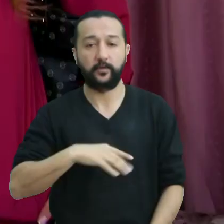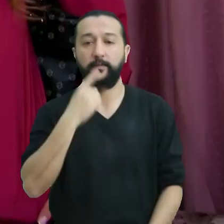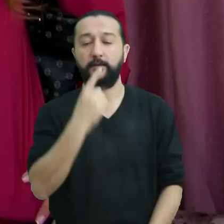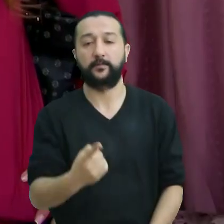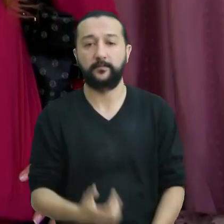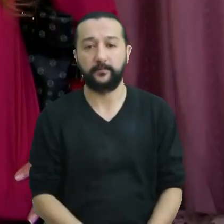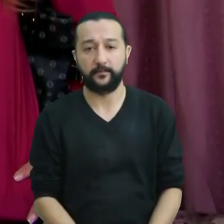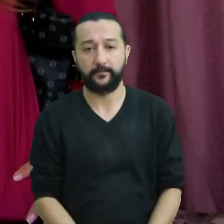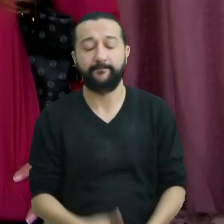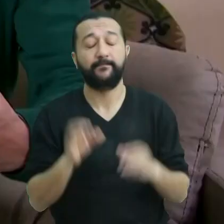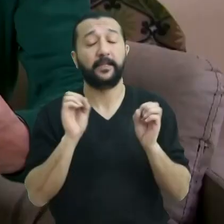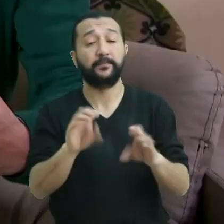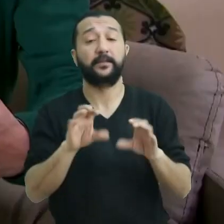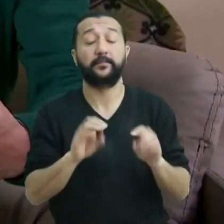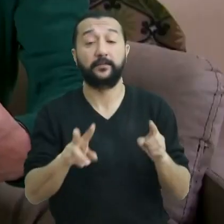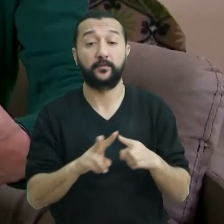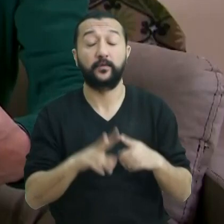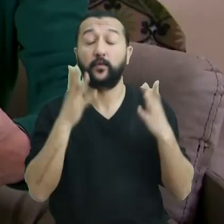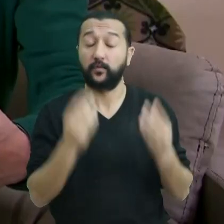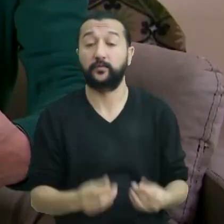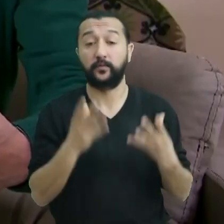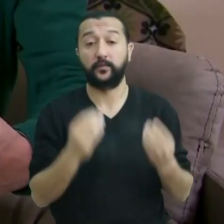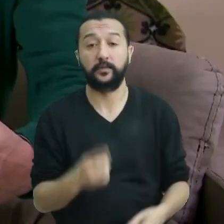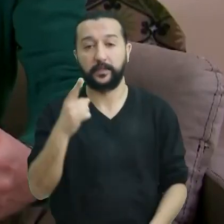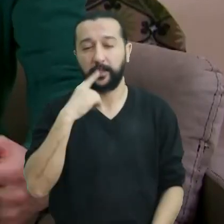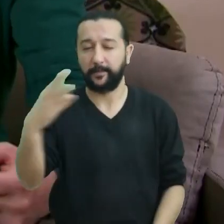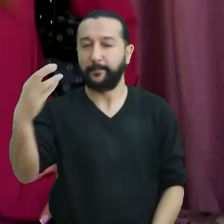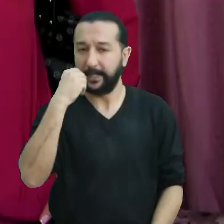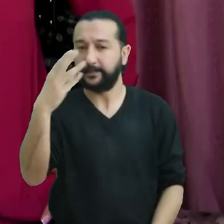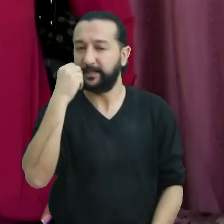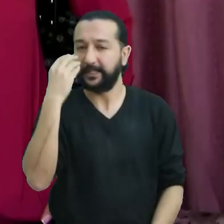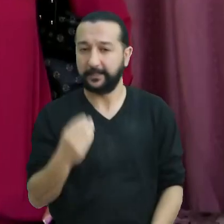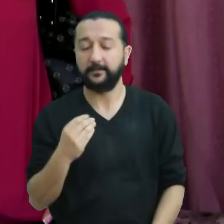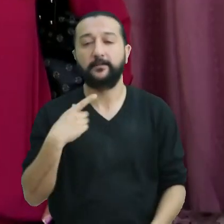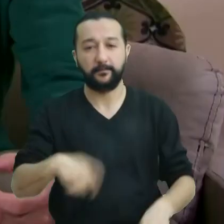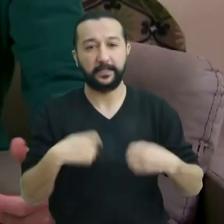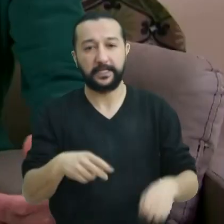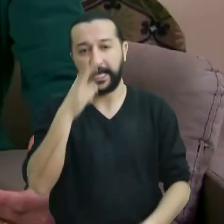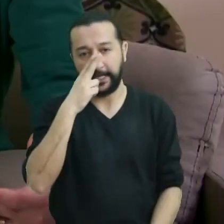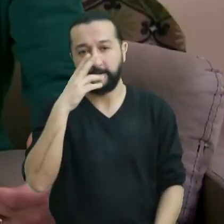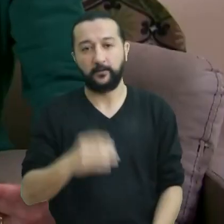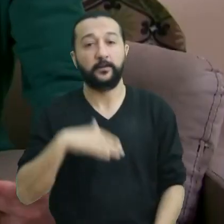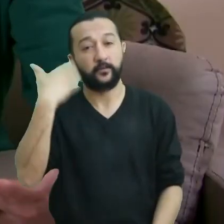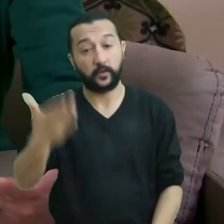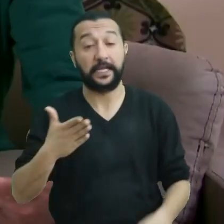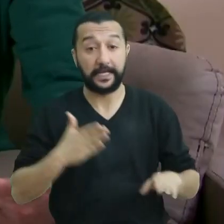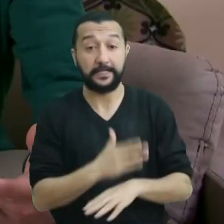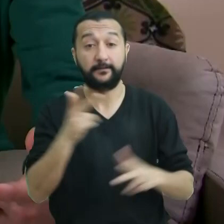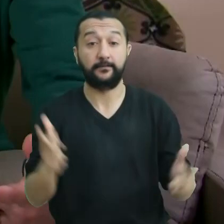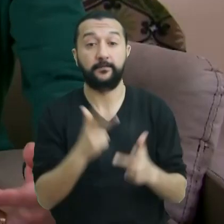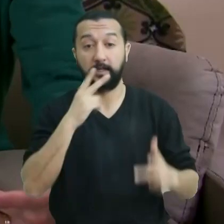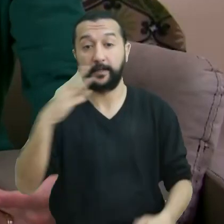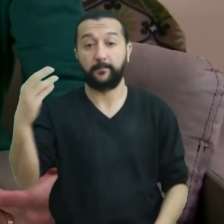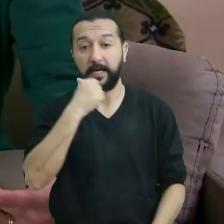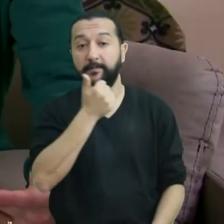Hanım. Bırak bırak Nurhan. Olsun olsun. Atsınlar fırçayı. Pratik oluyor. Nasıl olsa fırçanın